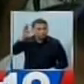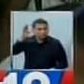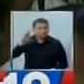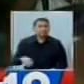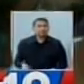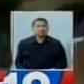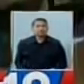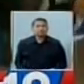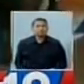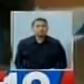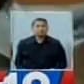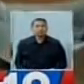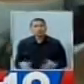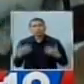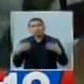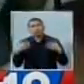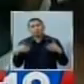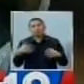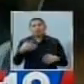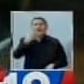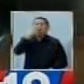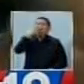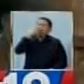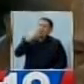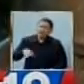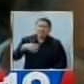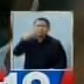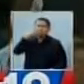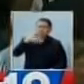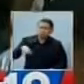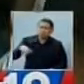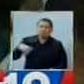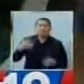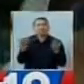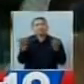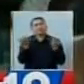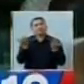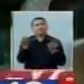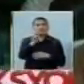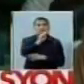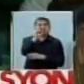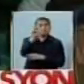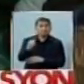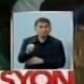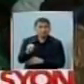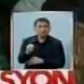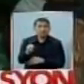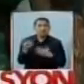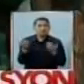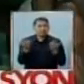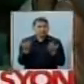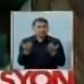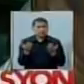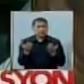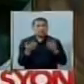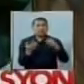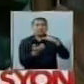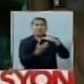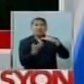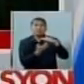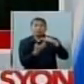Mel, napakainit ng panahon dito sa lungsod ng Maynila, lalo na dito sa kinalalagyan natin sa Rosauro Almario Elementary School.